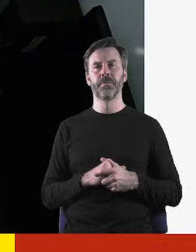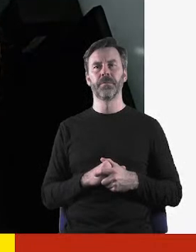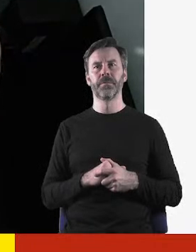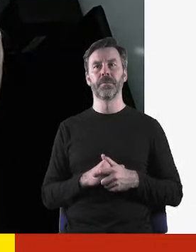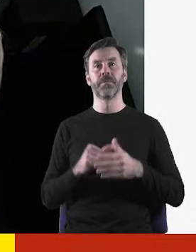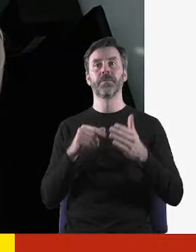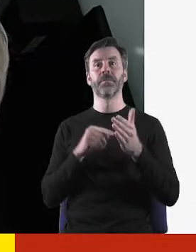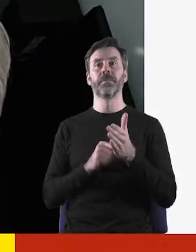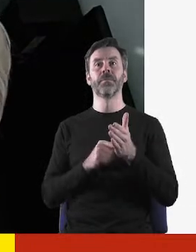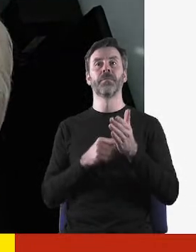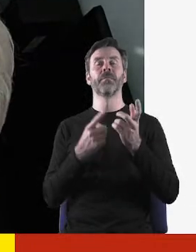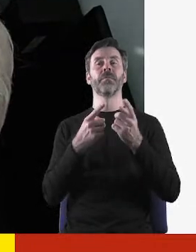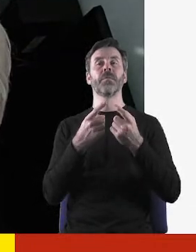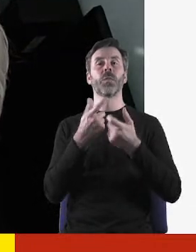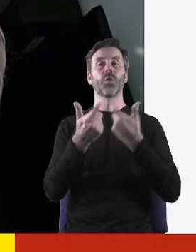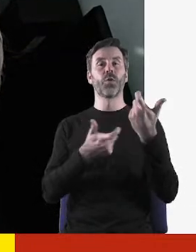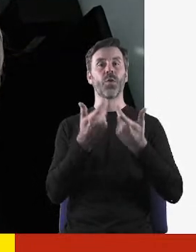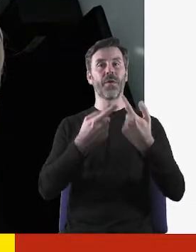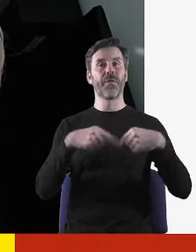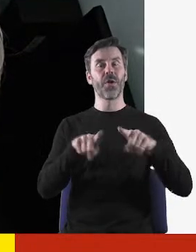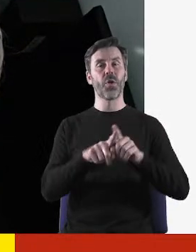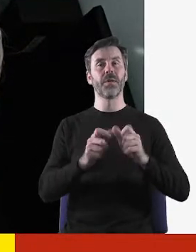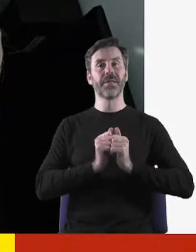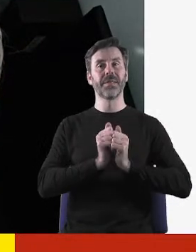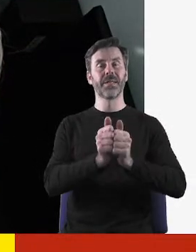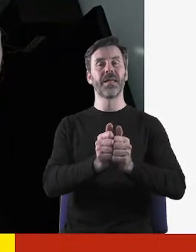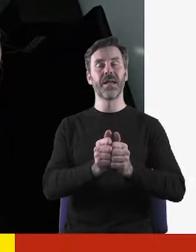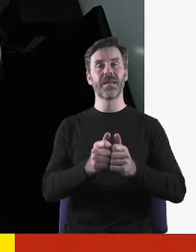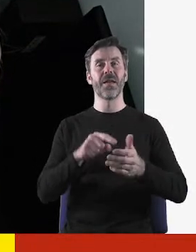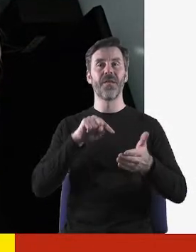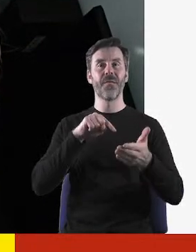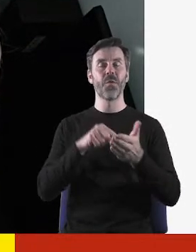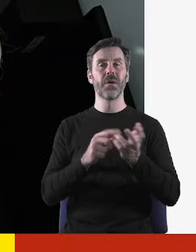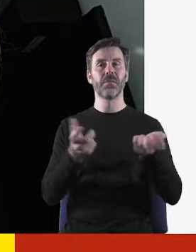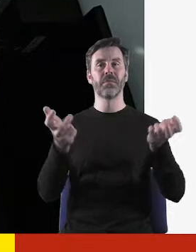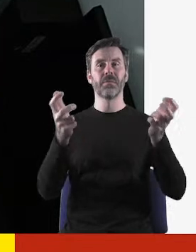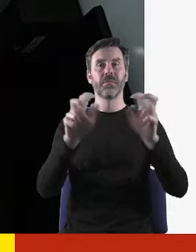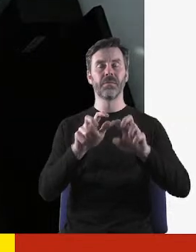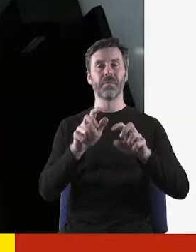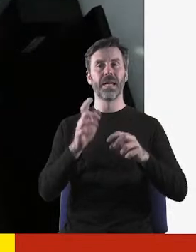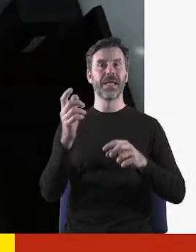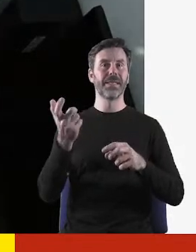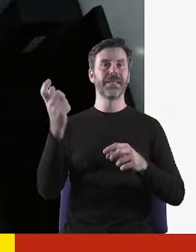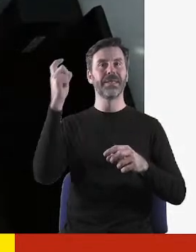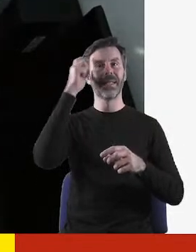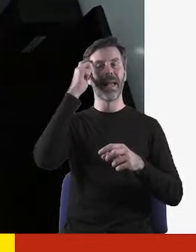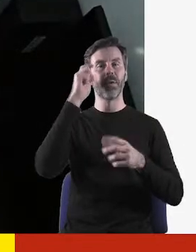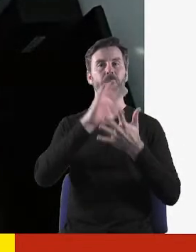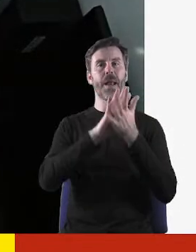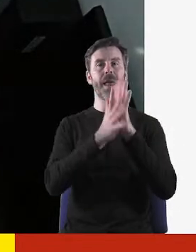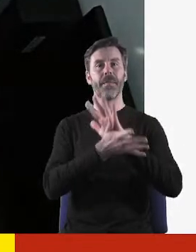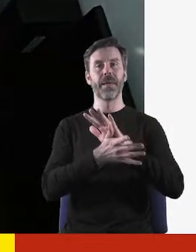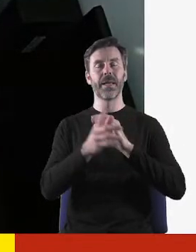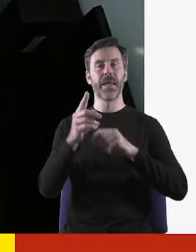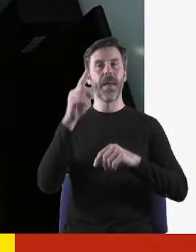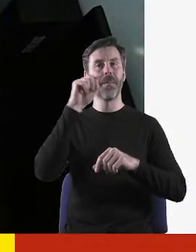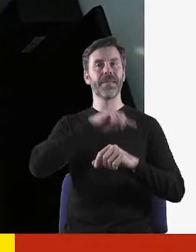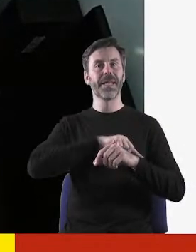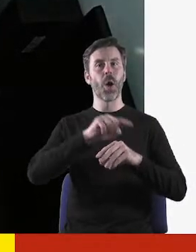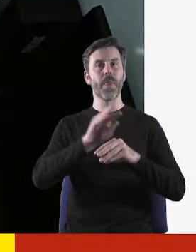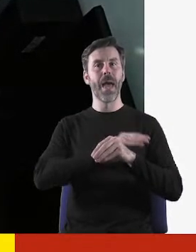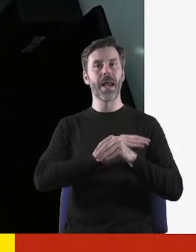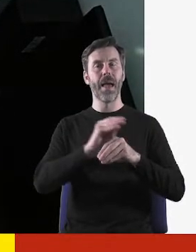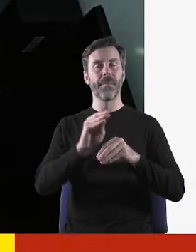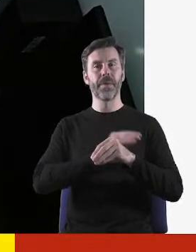zadania, mianowicie powstania właśnie Centrum Rehabilitacji i Psychoterapii dla Dzieci i Młodzieży, która to kwota